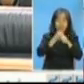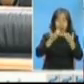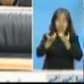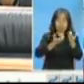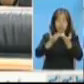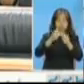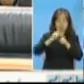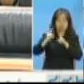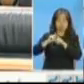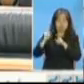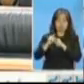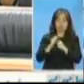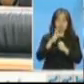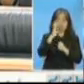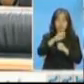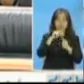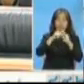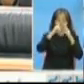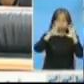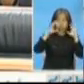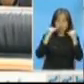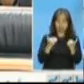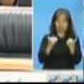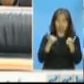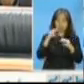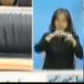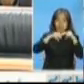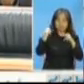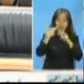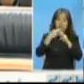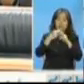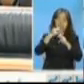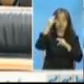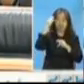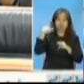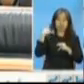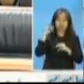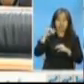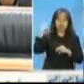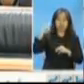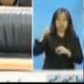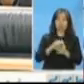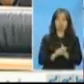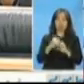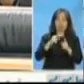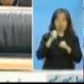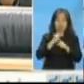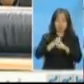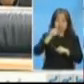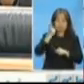เราภายใต้การบริหารของรัฐบาลชุดนี้โดยมีท่านนายกรัฐมนตรีแล้วก็รัฐมนตรีไม่ได้เอาจริงเอ